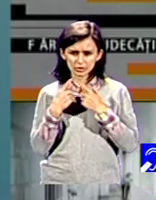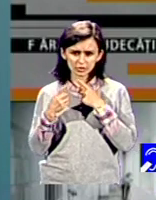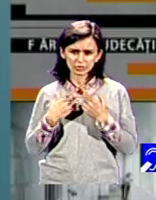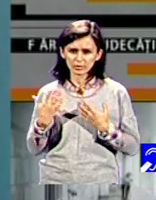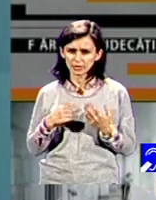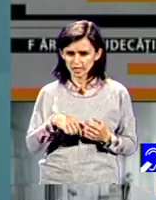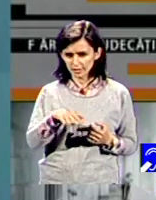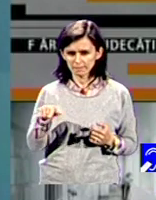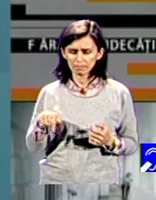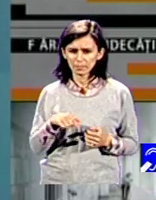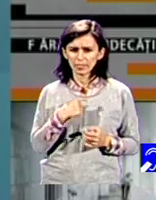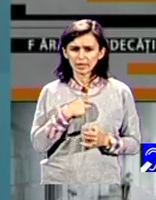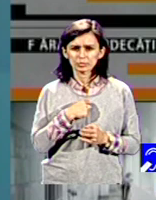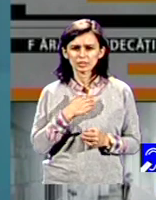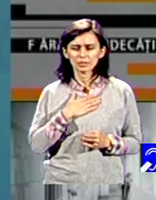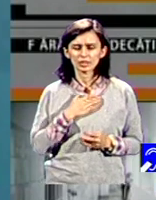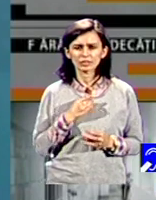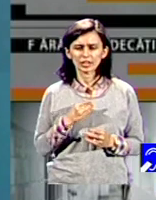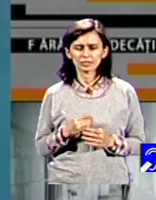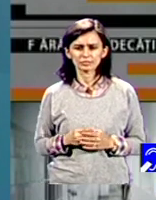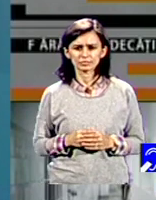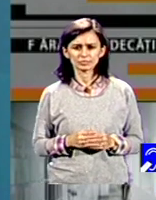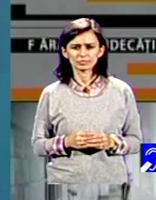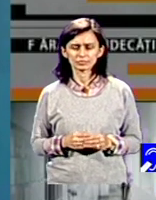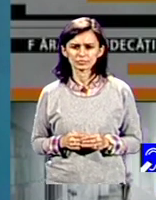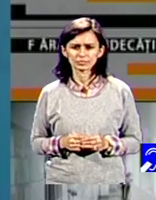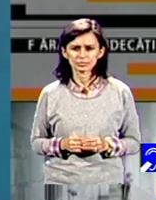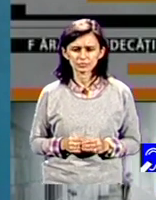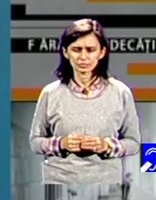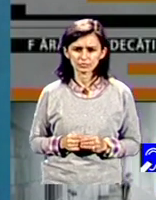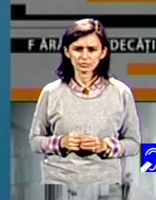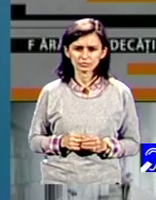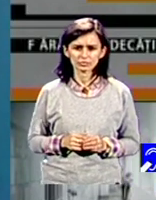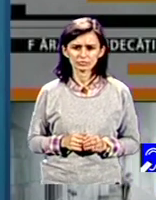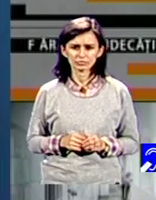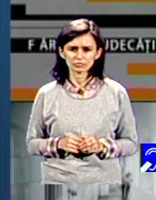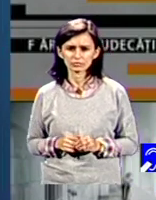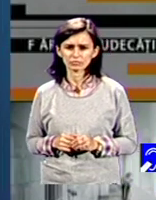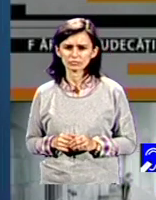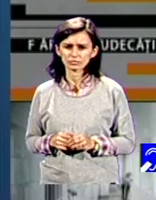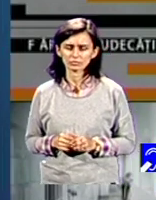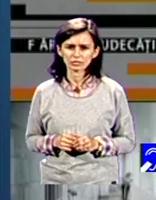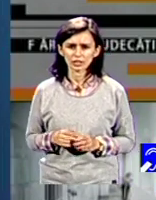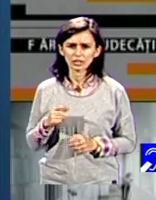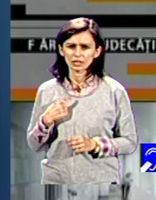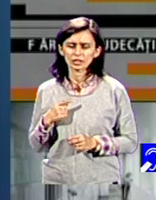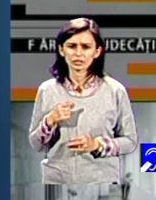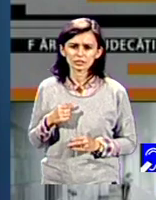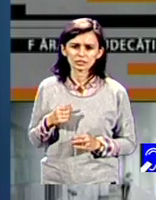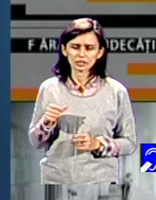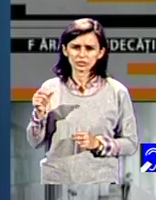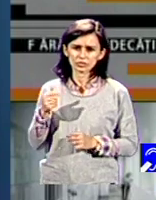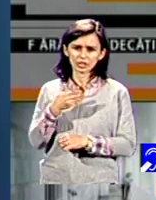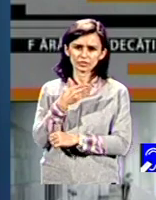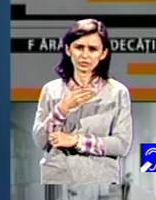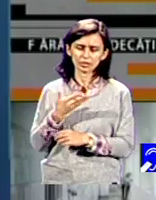mesagerie au exista și angajator care și au pus direct numerele de telefon